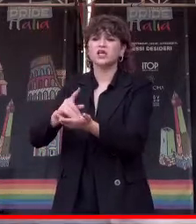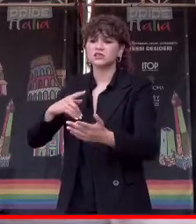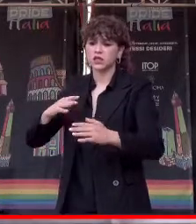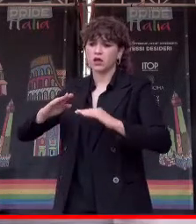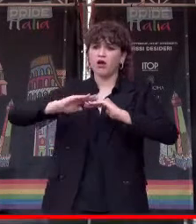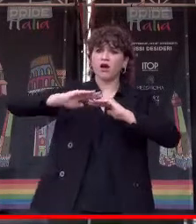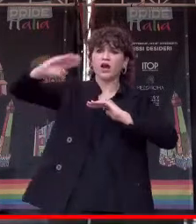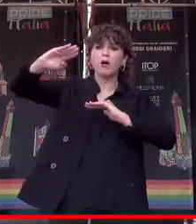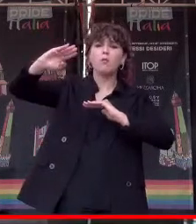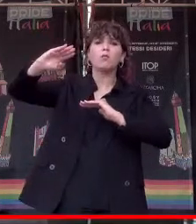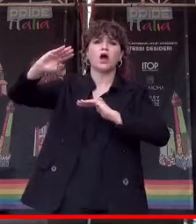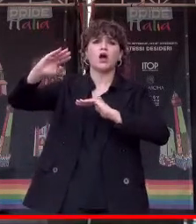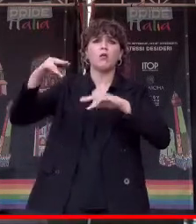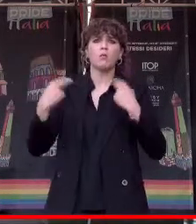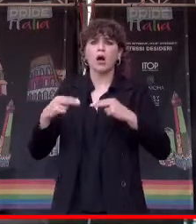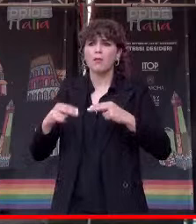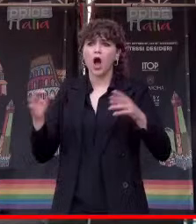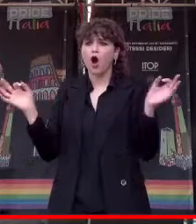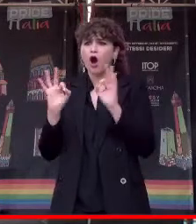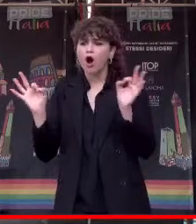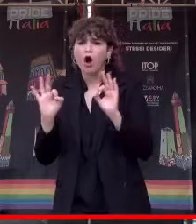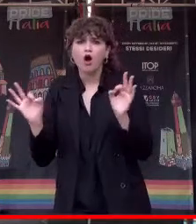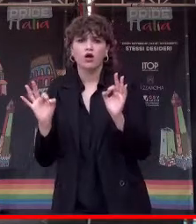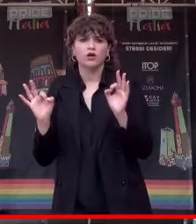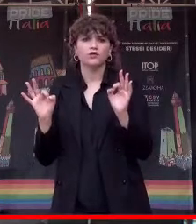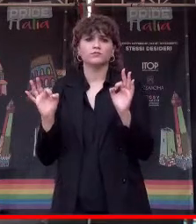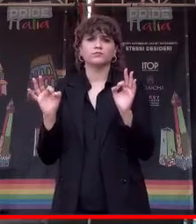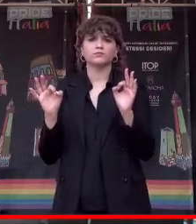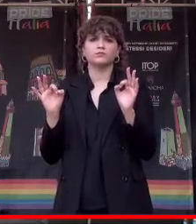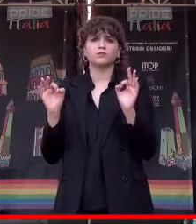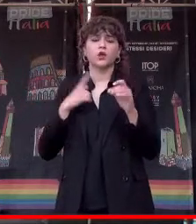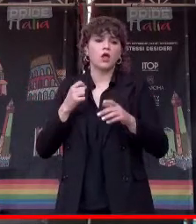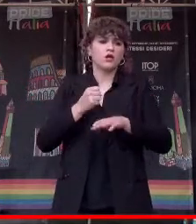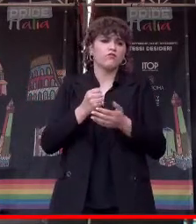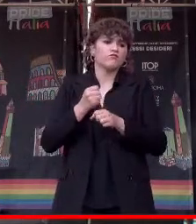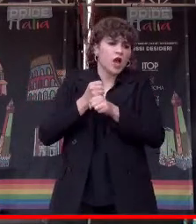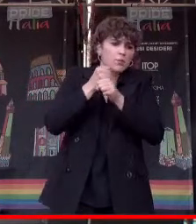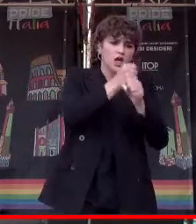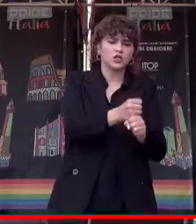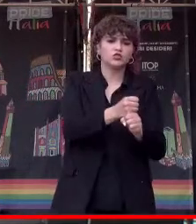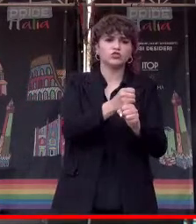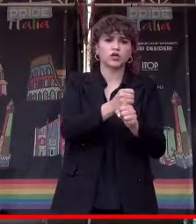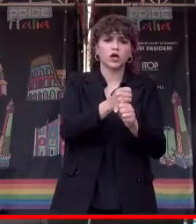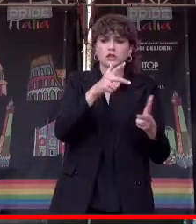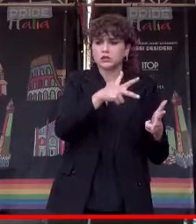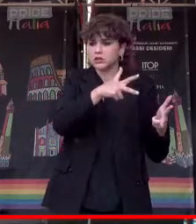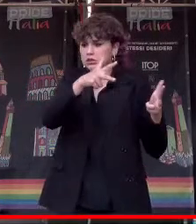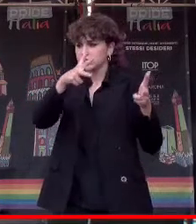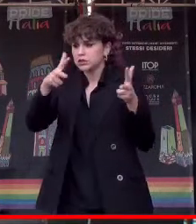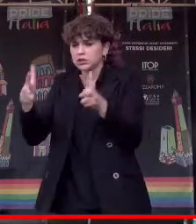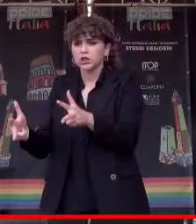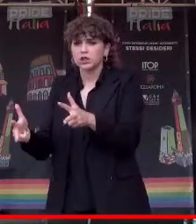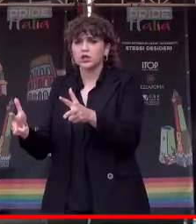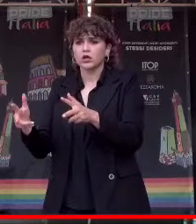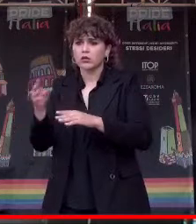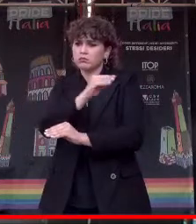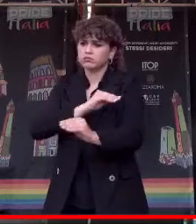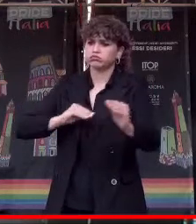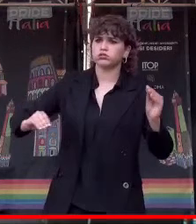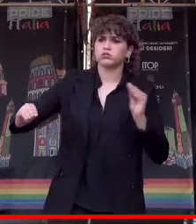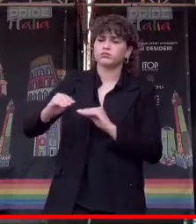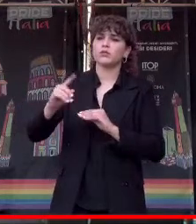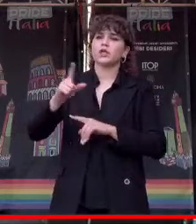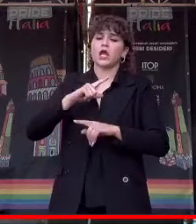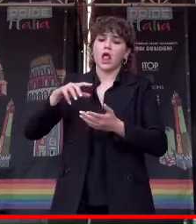il cittadino che protesta, che in quei, oddio, abbiamo spostato la farmacia, va bene, ma con quella farmacia se l'abbiamo spostata è perché risparmieremo 30.000